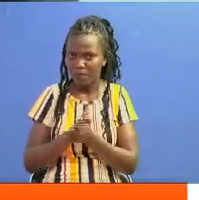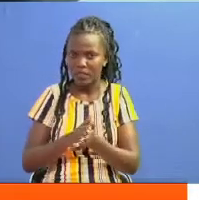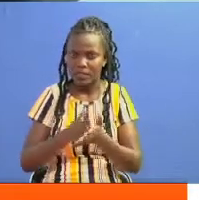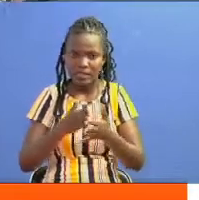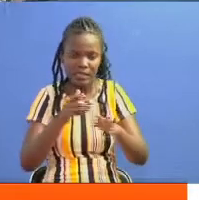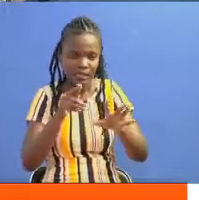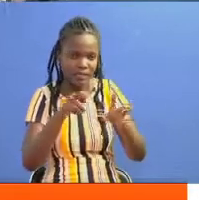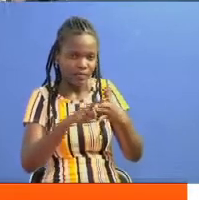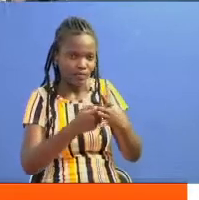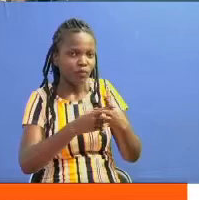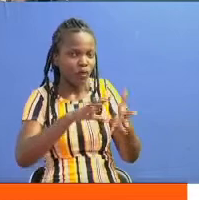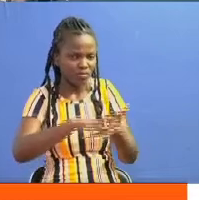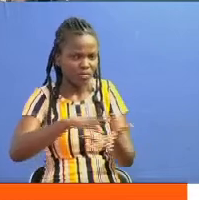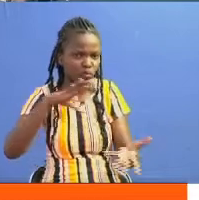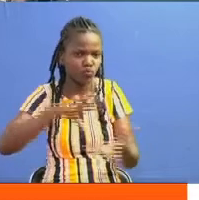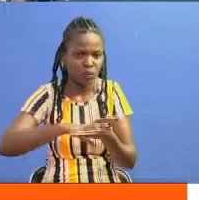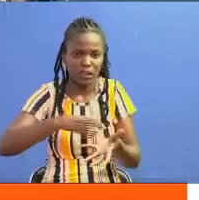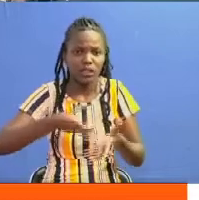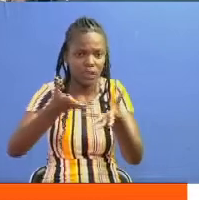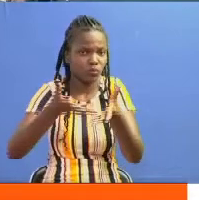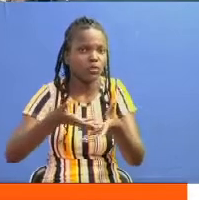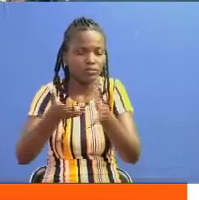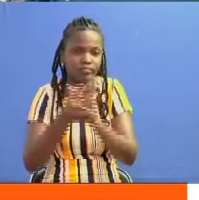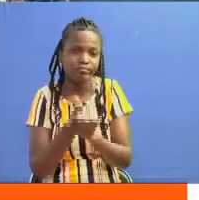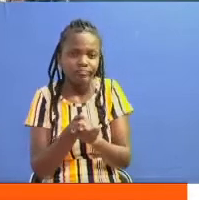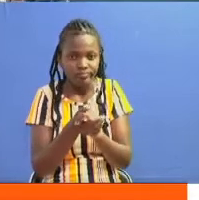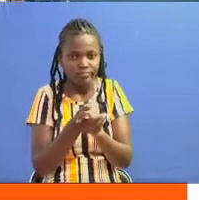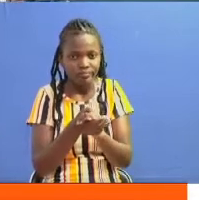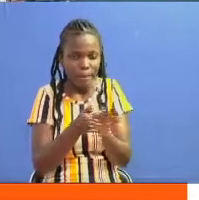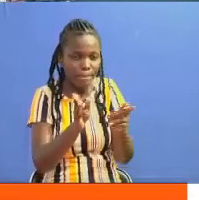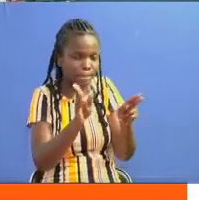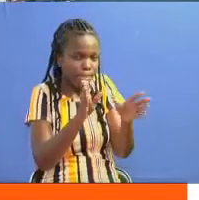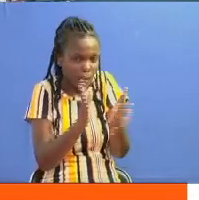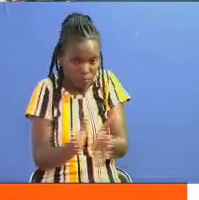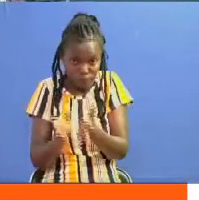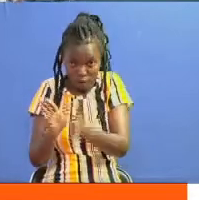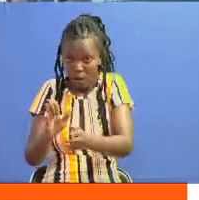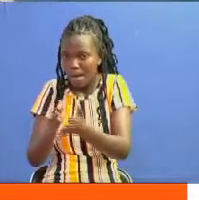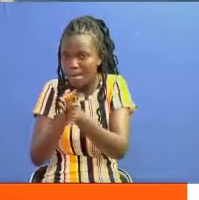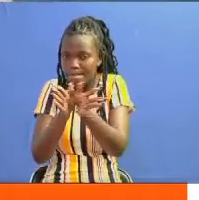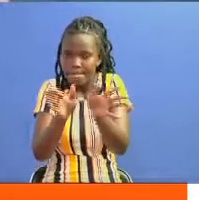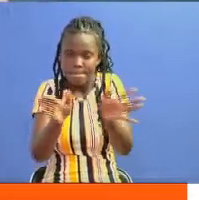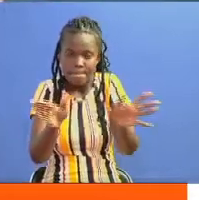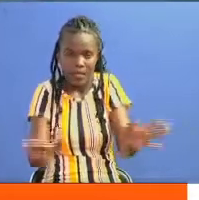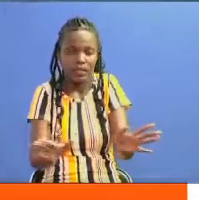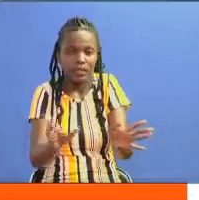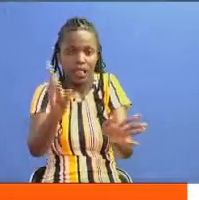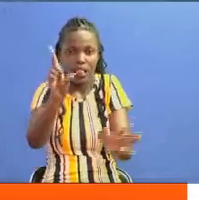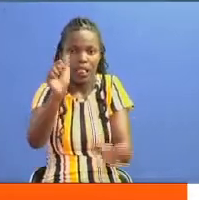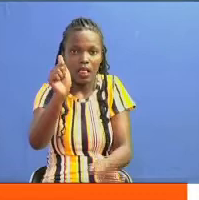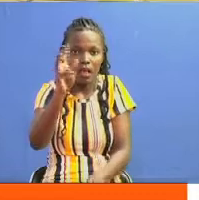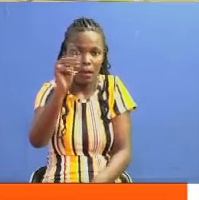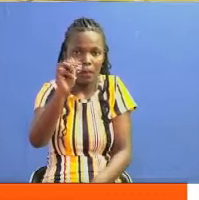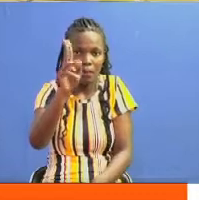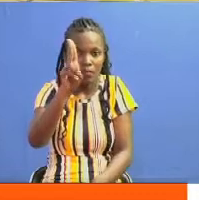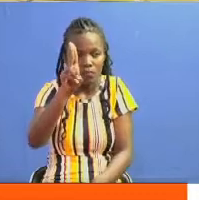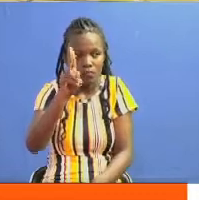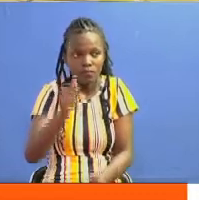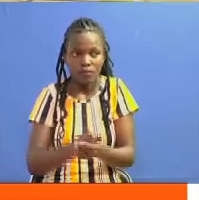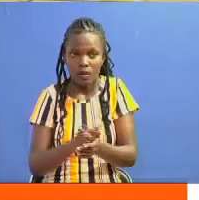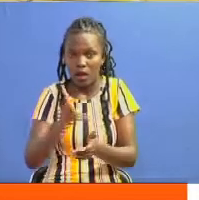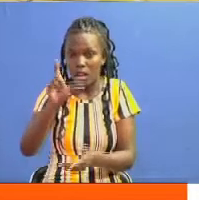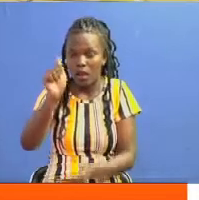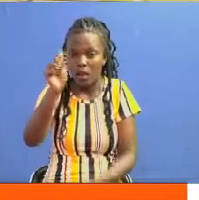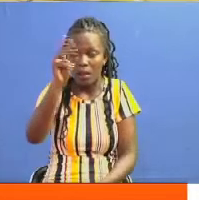vifaa visivyohitaji upakiaji na upakuaji imara, wakitayarisha kufunguliwa kwa bandari ya Lamu. Lamu port